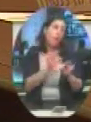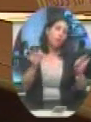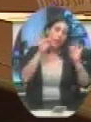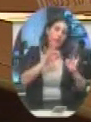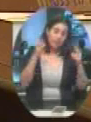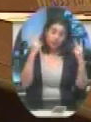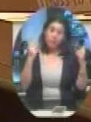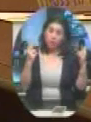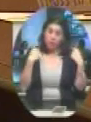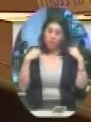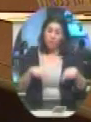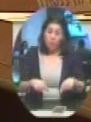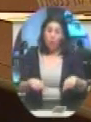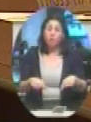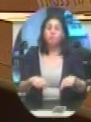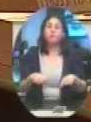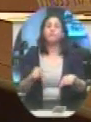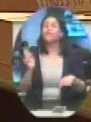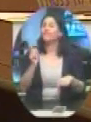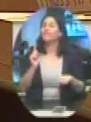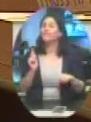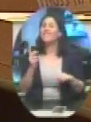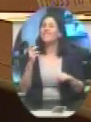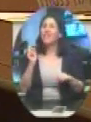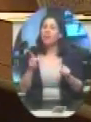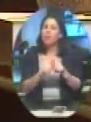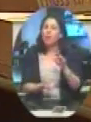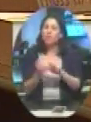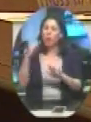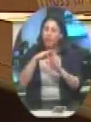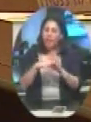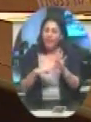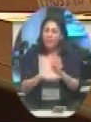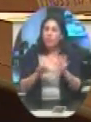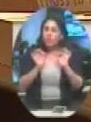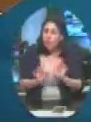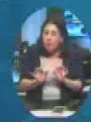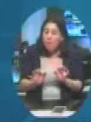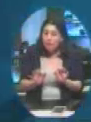חשוב ואני פה בגלל זה, אלא ביצירת תנאים שיבטאו באמת את הערכה.